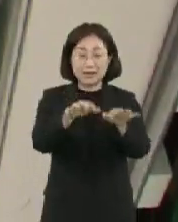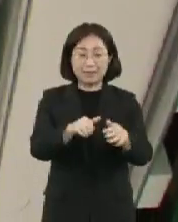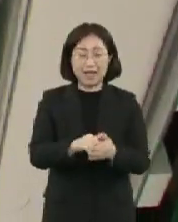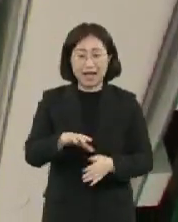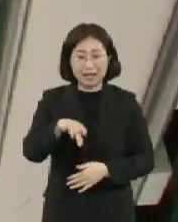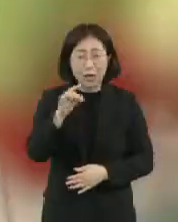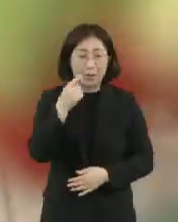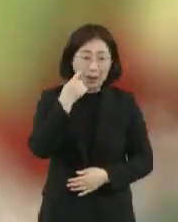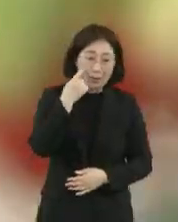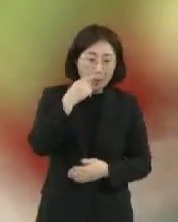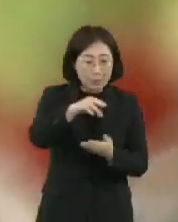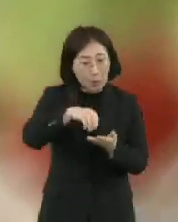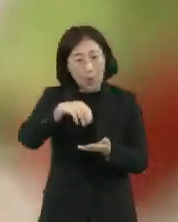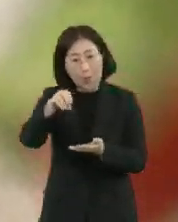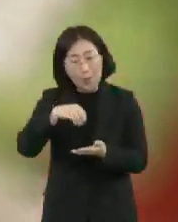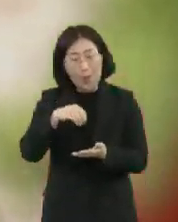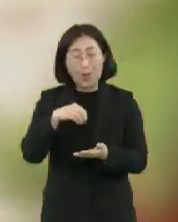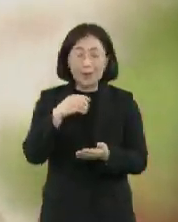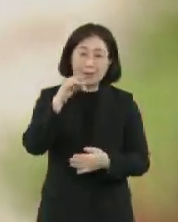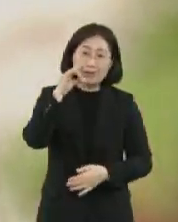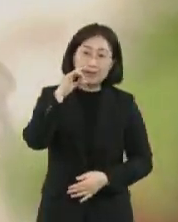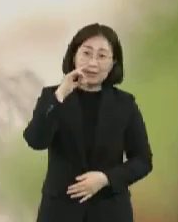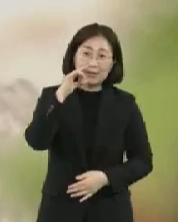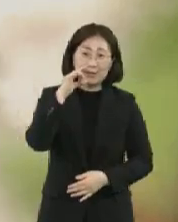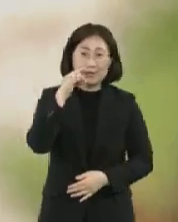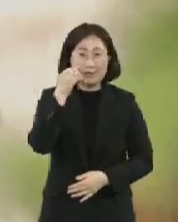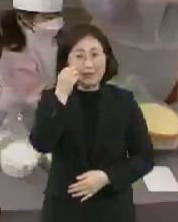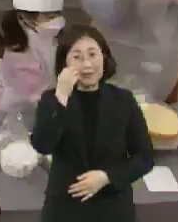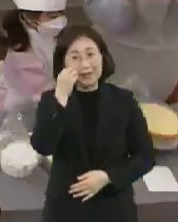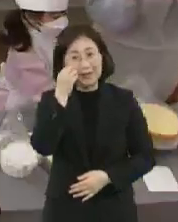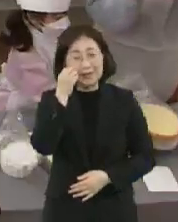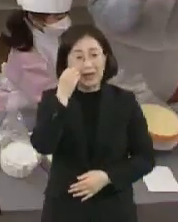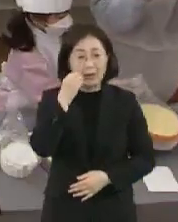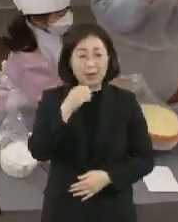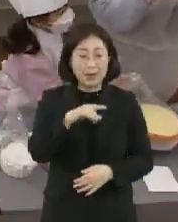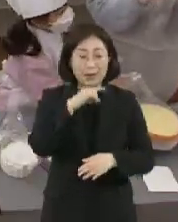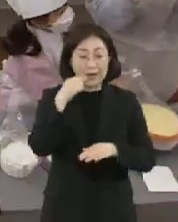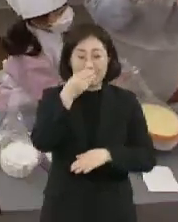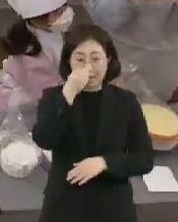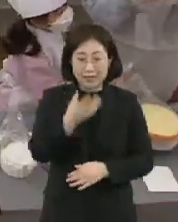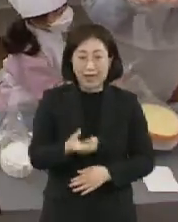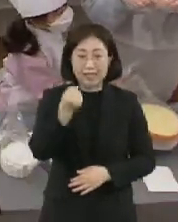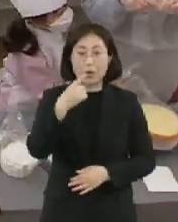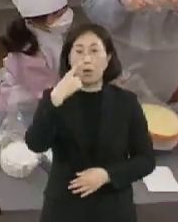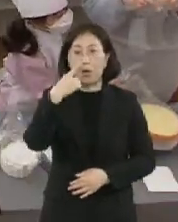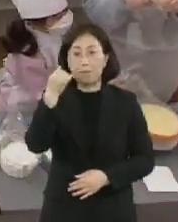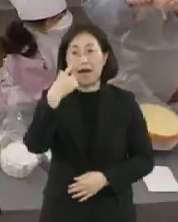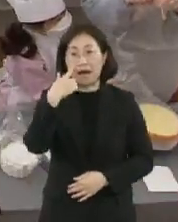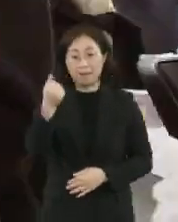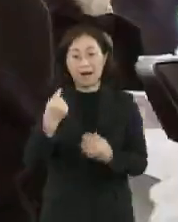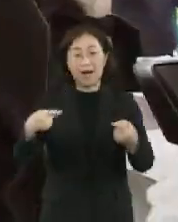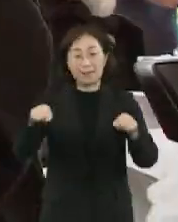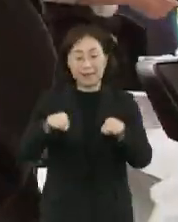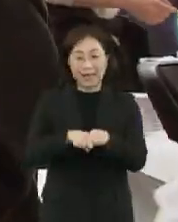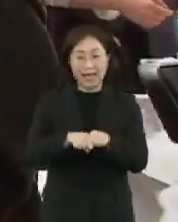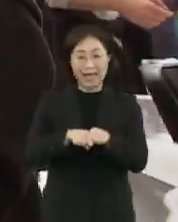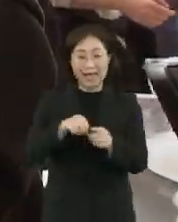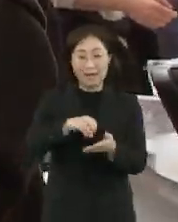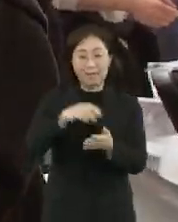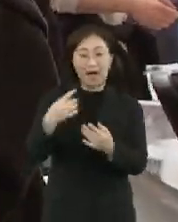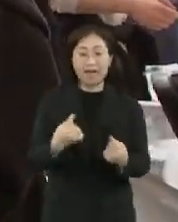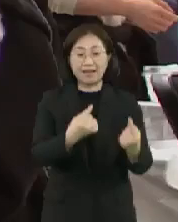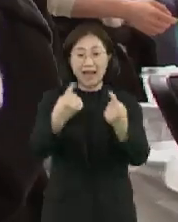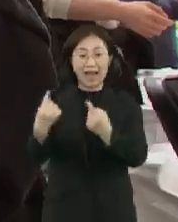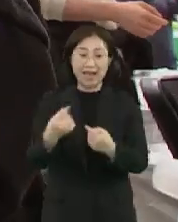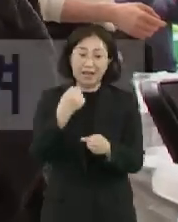체험이 마냥 신기하고 즉석에서 싱싱한 딸기를 재료로 엄마 아빠와 함께하는 케익만들기 도전은